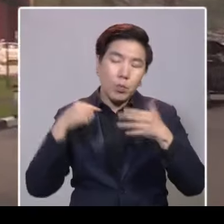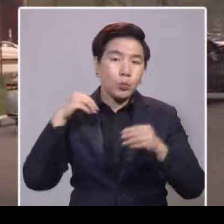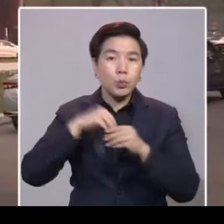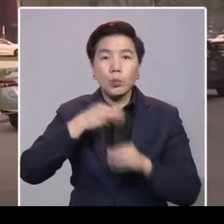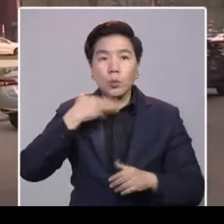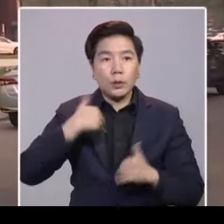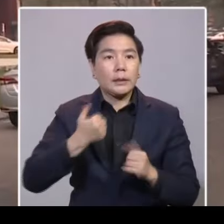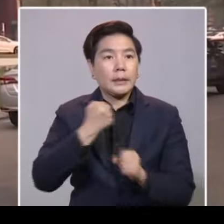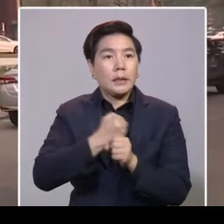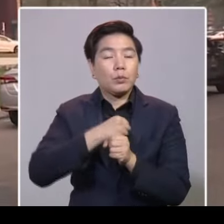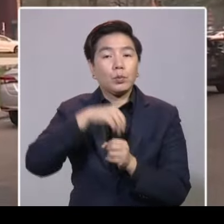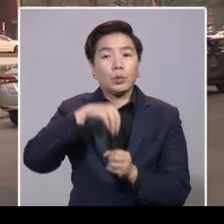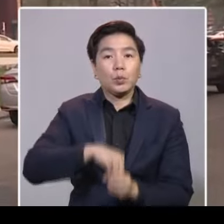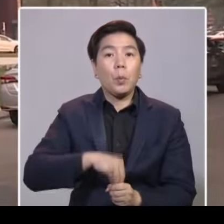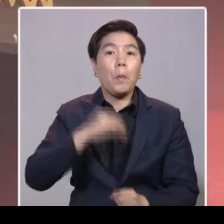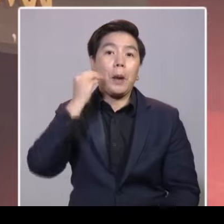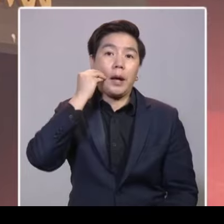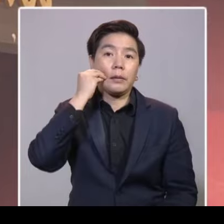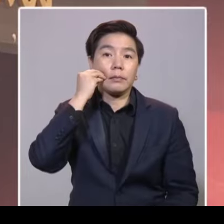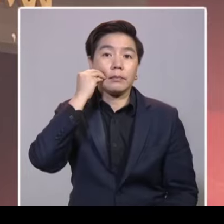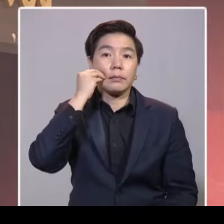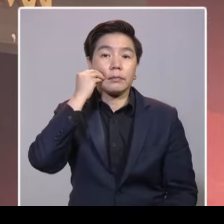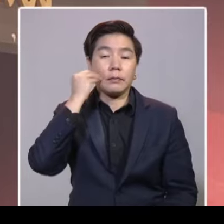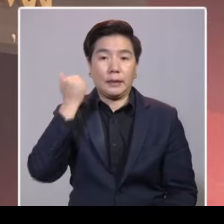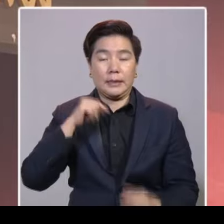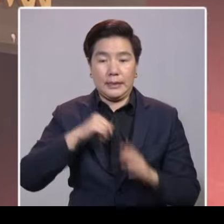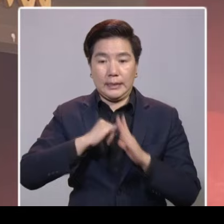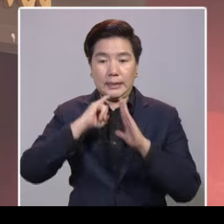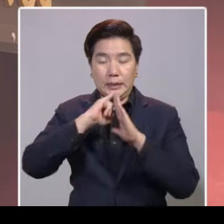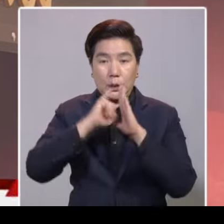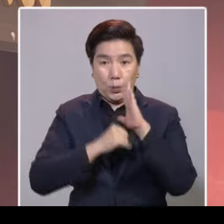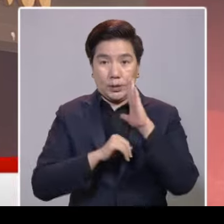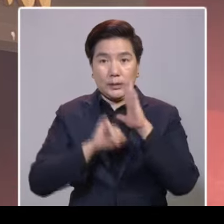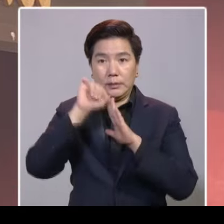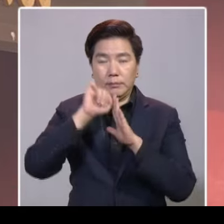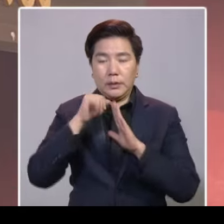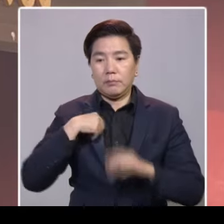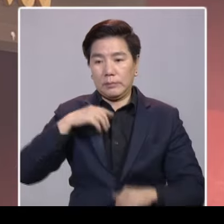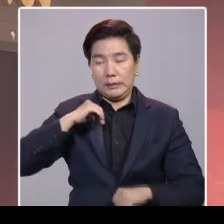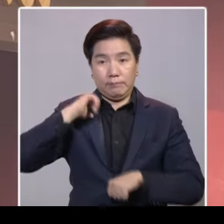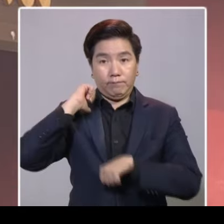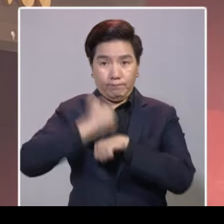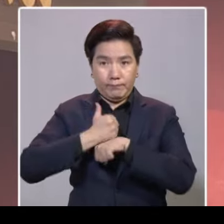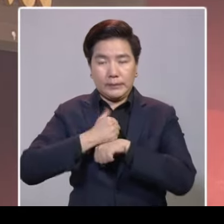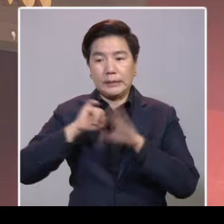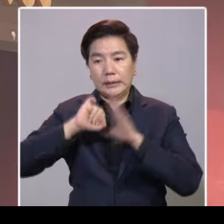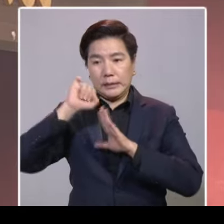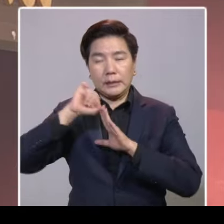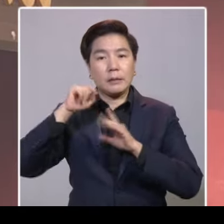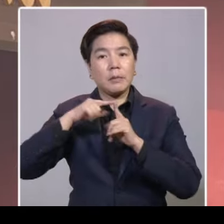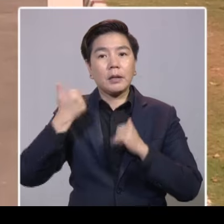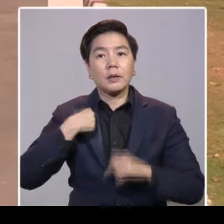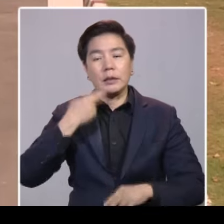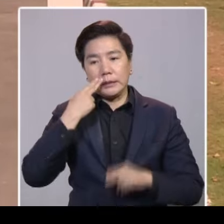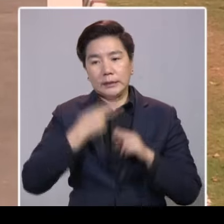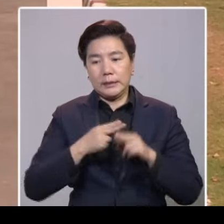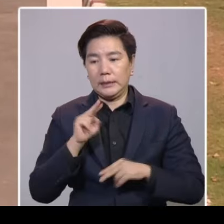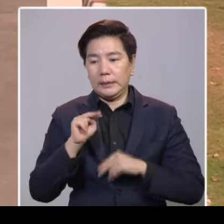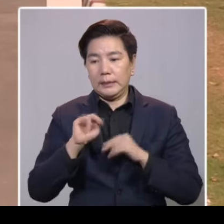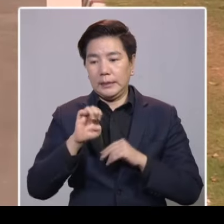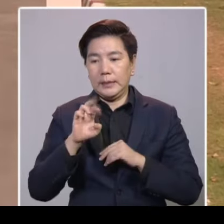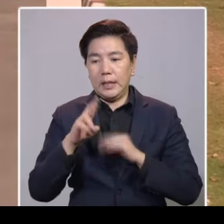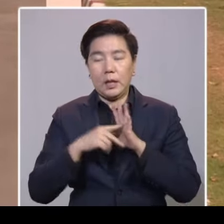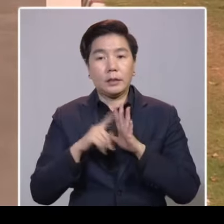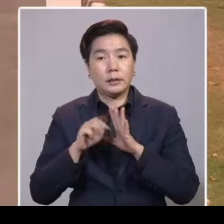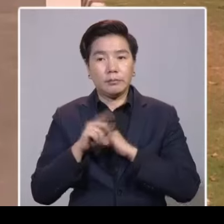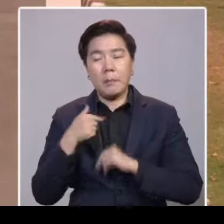From Home นะครับสารระกลางจังหวัเช่งให่หลายจากที่ท่านผู้วนราชการจังหวดเช่งใหม่ผู้วนนิวรัฐพงสทธถาว